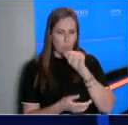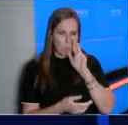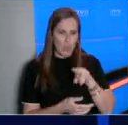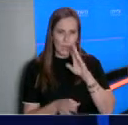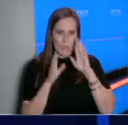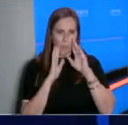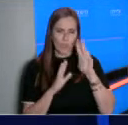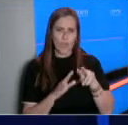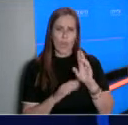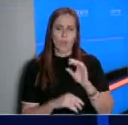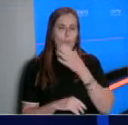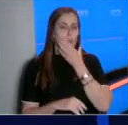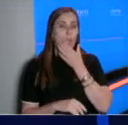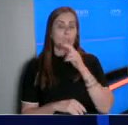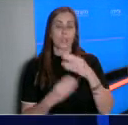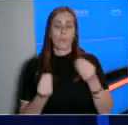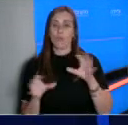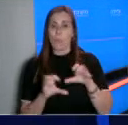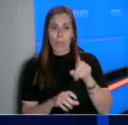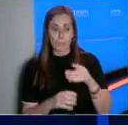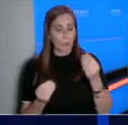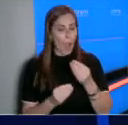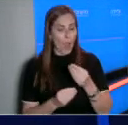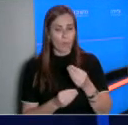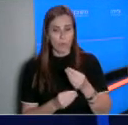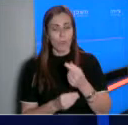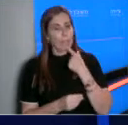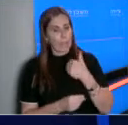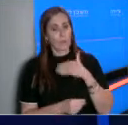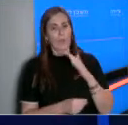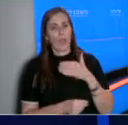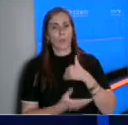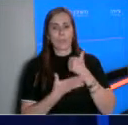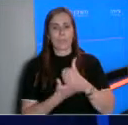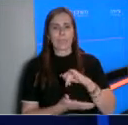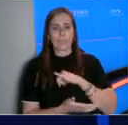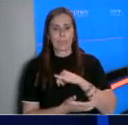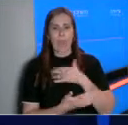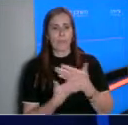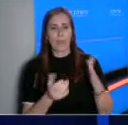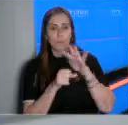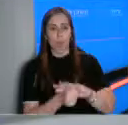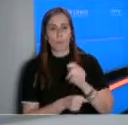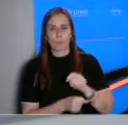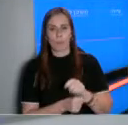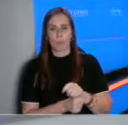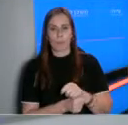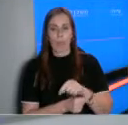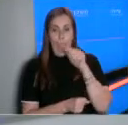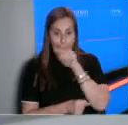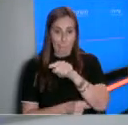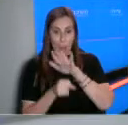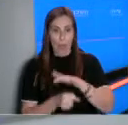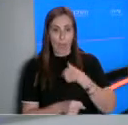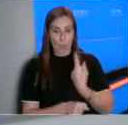יש לנו פייסבוק, יש לנו זה, יש משהו שמעצבן אתכם, משהו שואל לכם מעצבן, תגידו לנו, אנחנו נייצג את האינטרס. אבל אין להם לוביסט בכנסת. הם הלוביסטים.